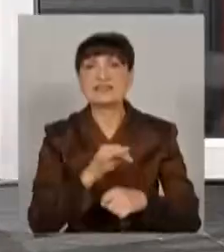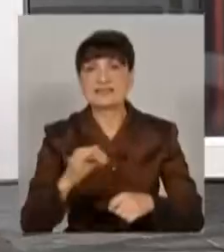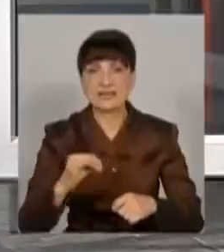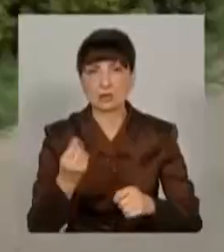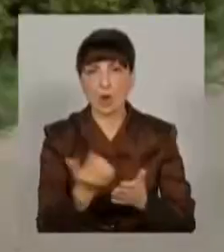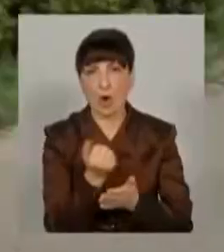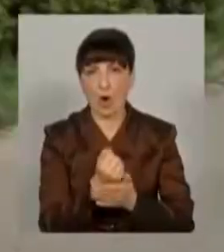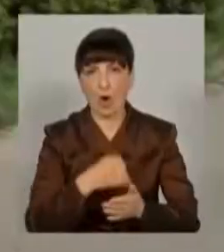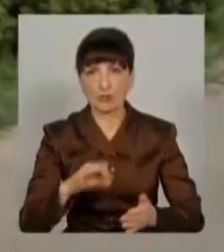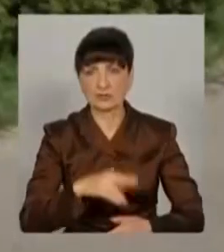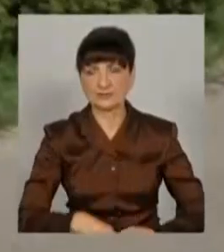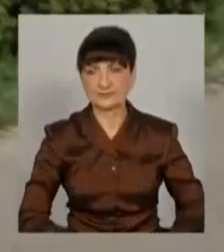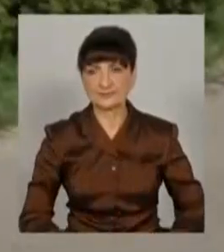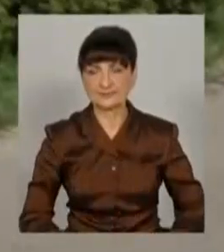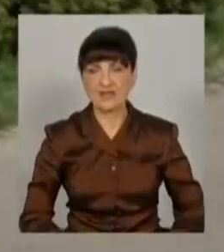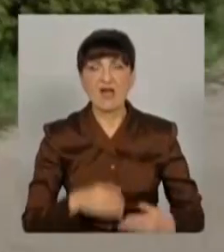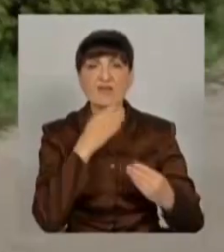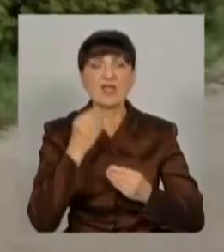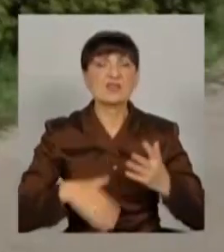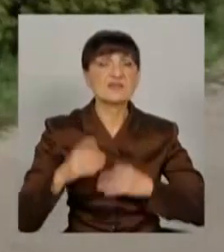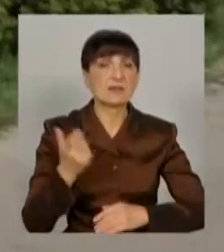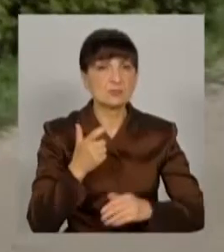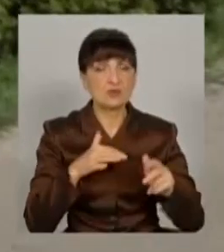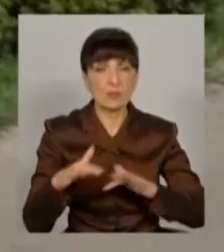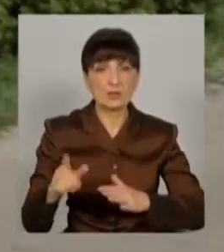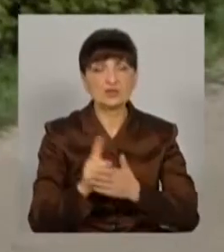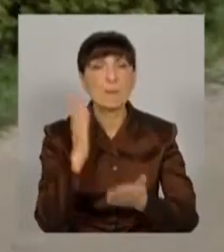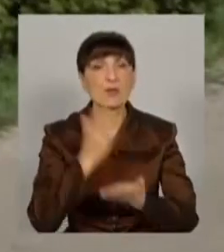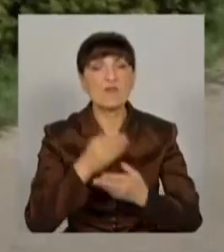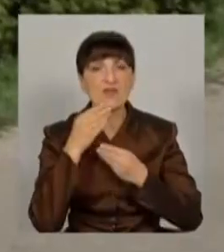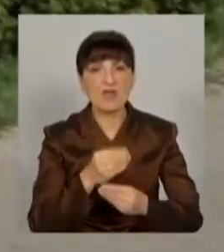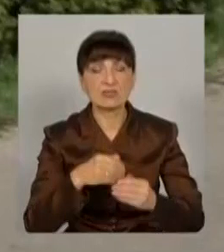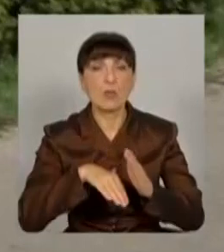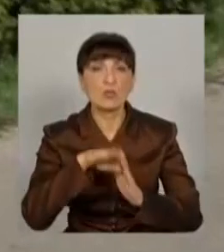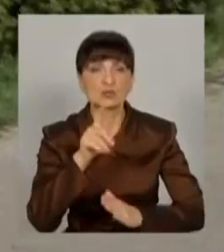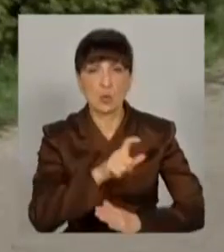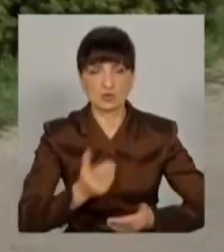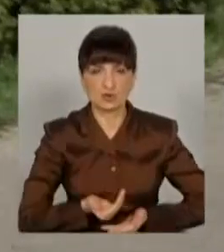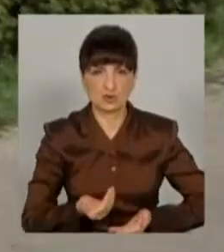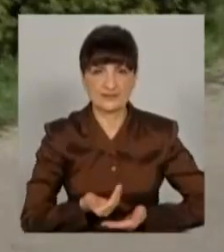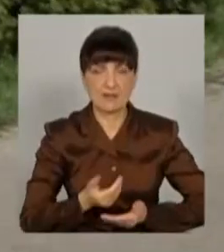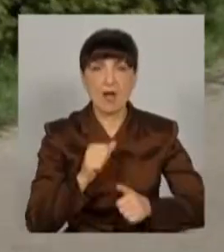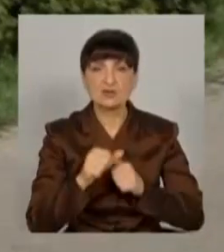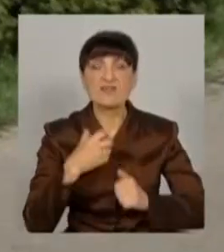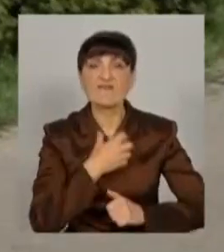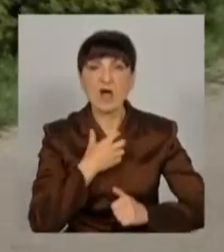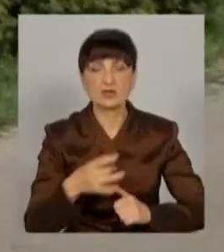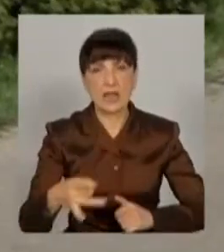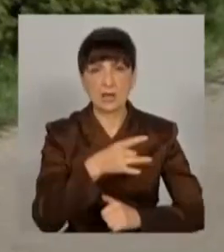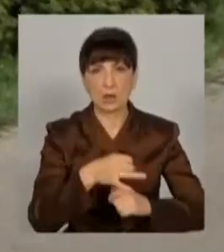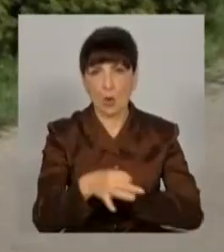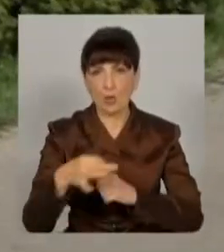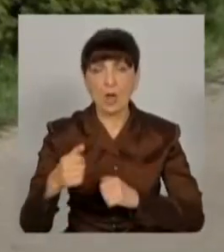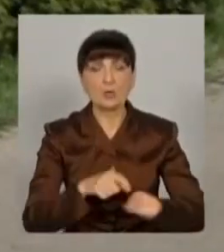дохода. Влияние всех экономических мер должны напрямую влиять на благополучие населения. Особенно это важно для регионов.